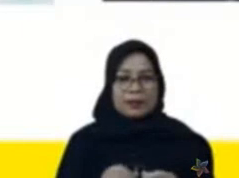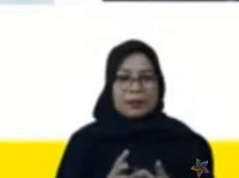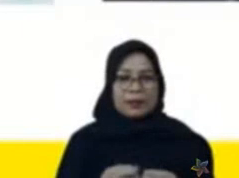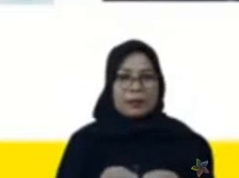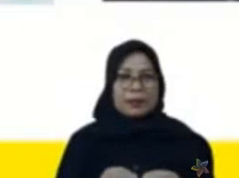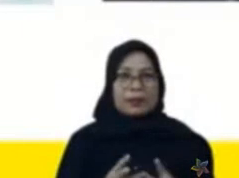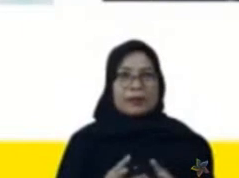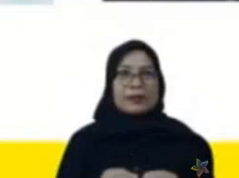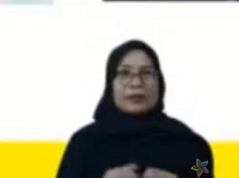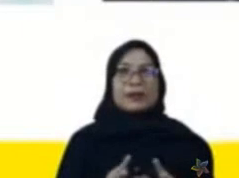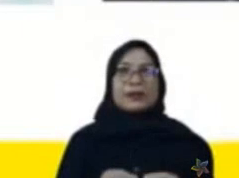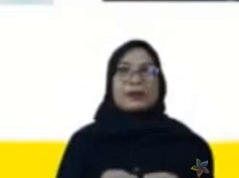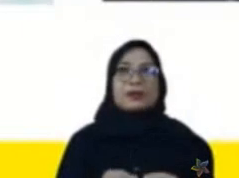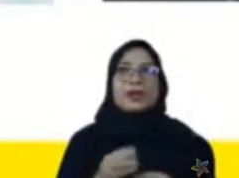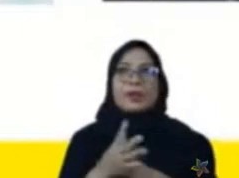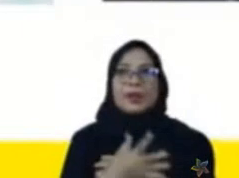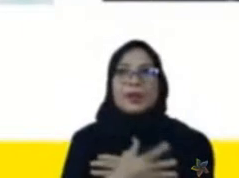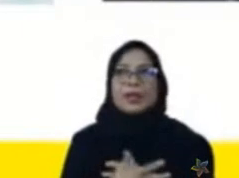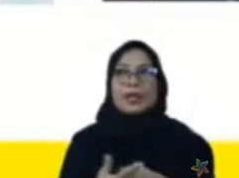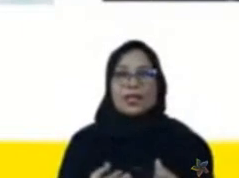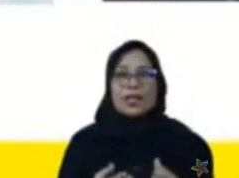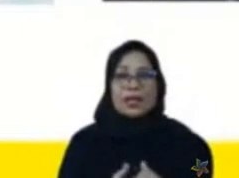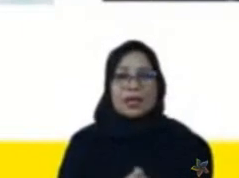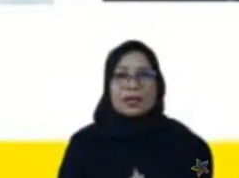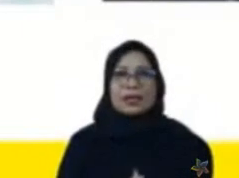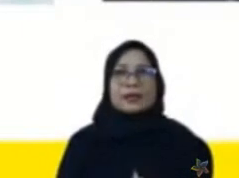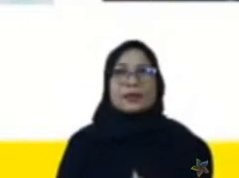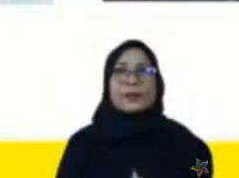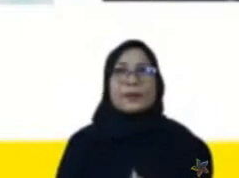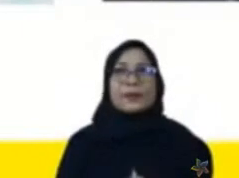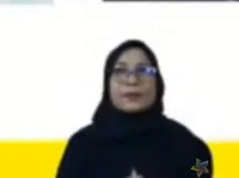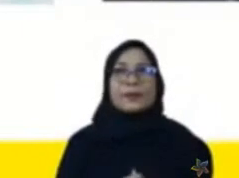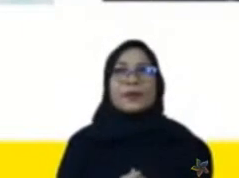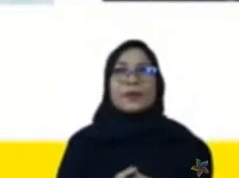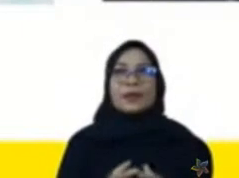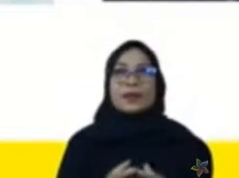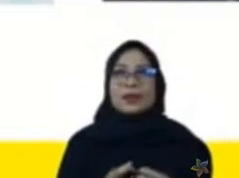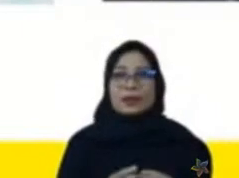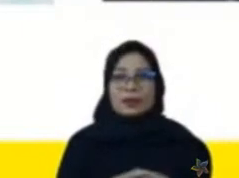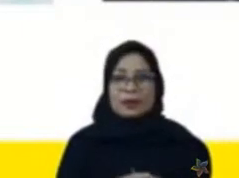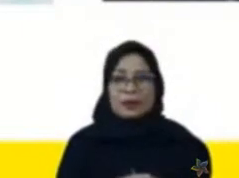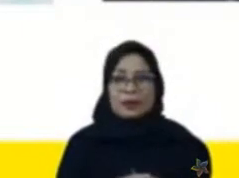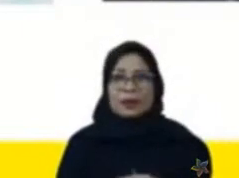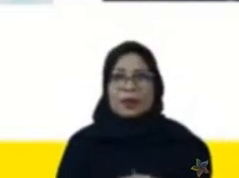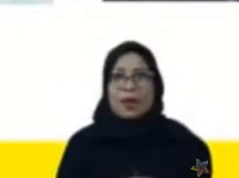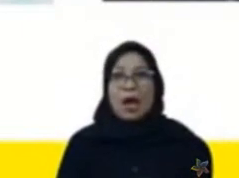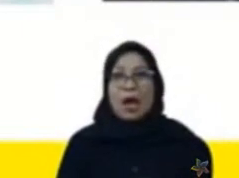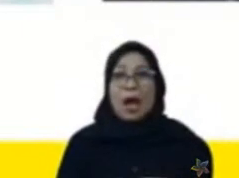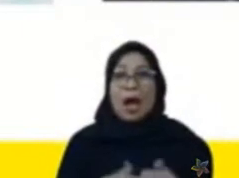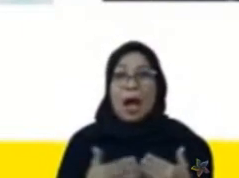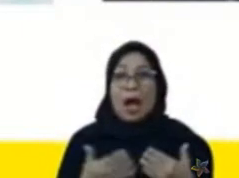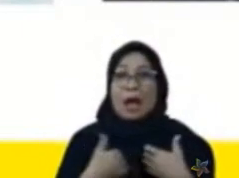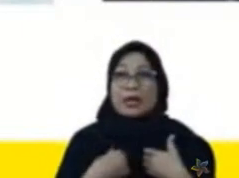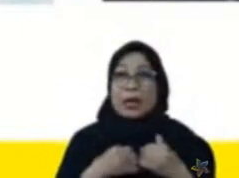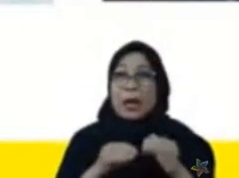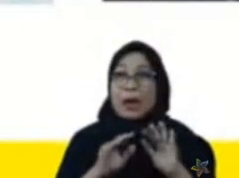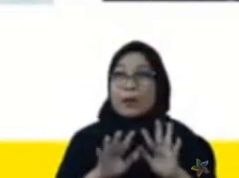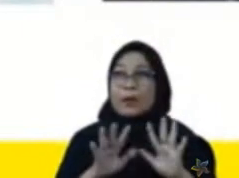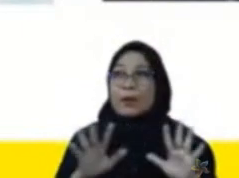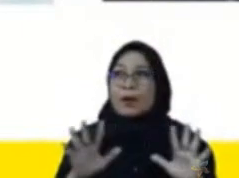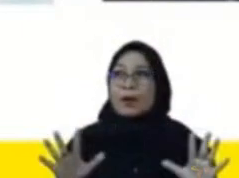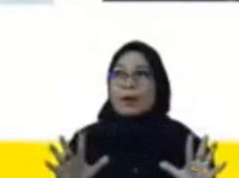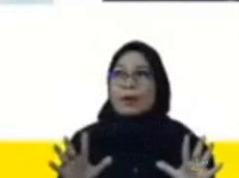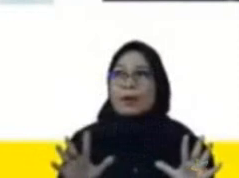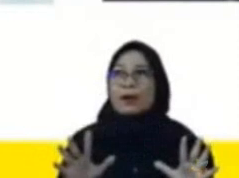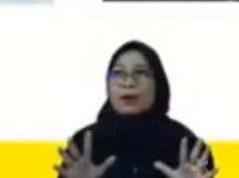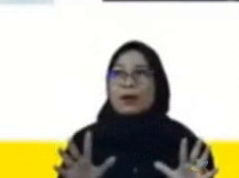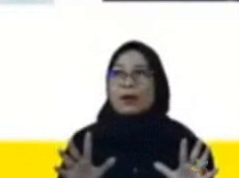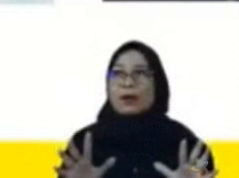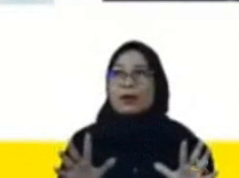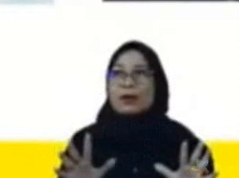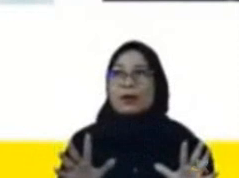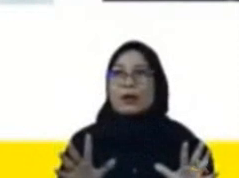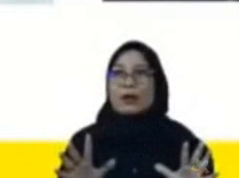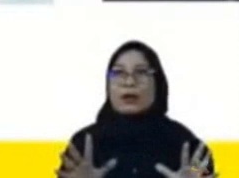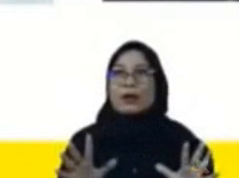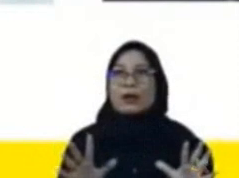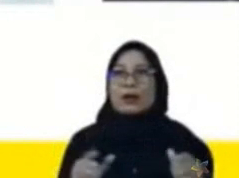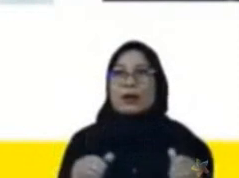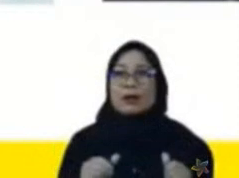Ini juga masih tentang dokumentasi kegiatan pembelajaran jarak jauh. Jadi ada beberapa metode yang saya gunakan,